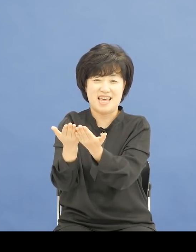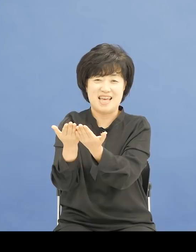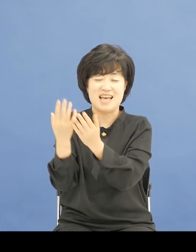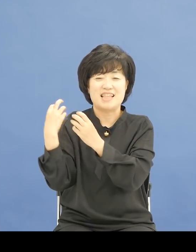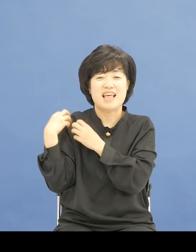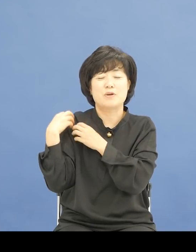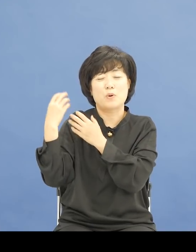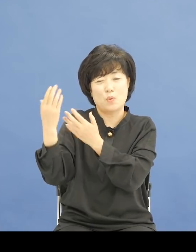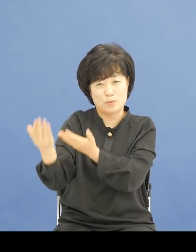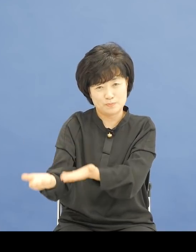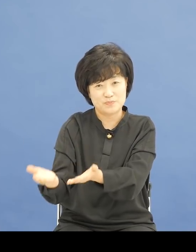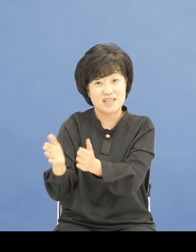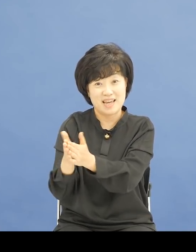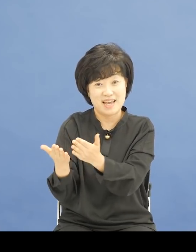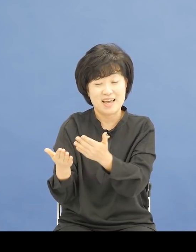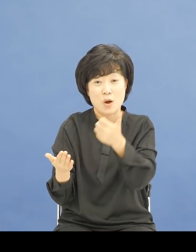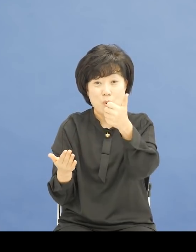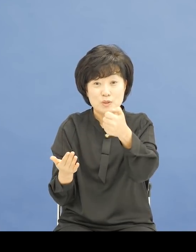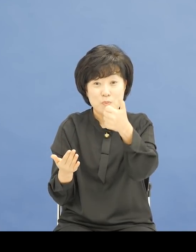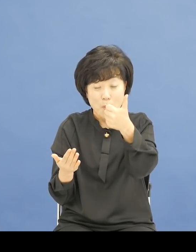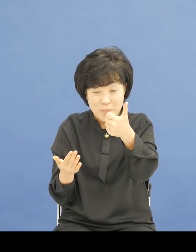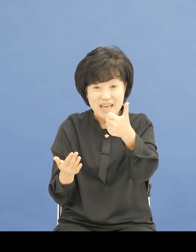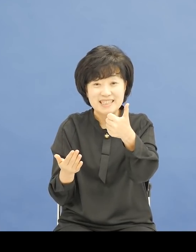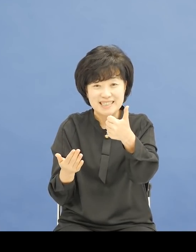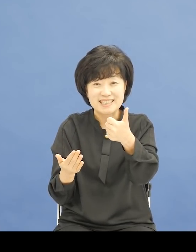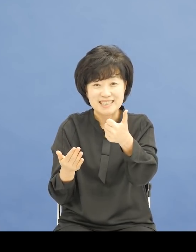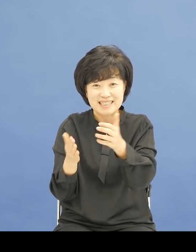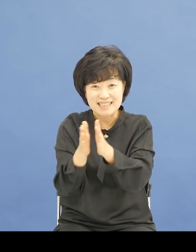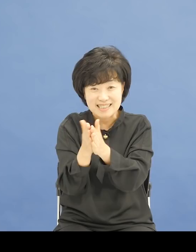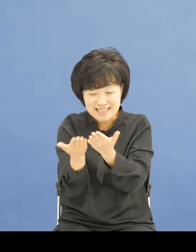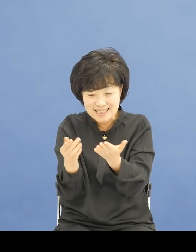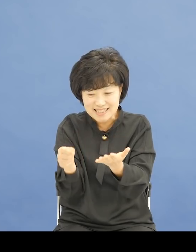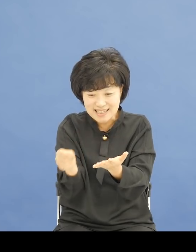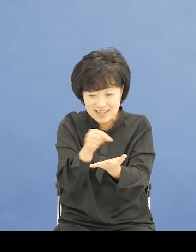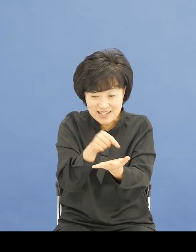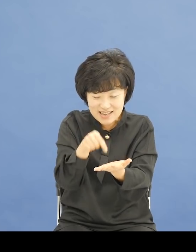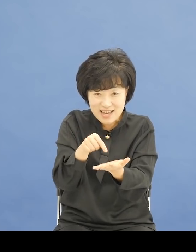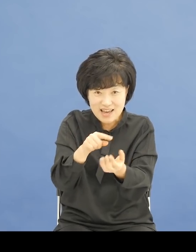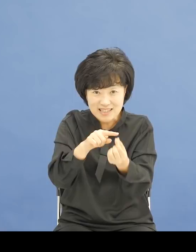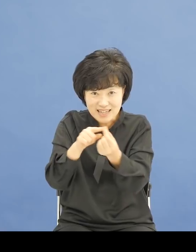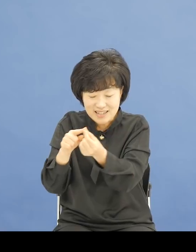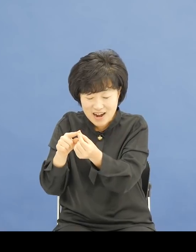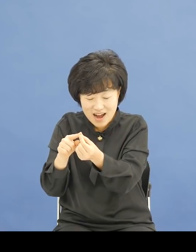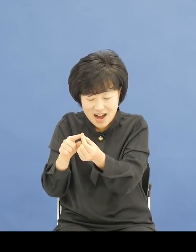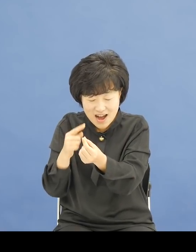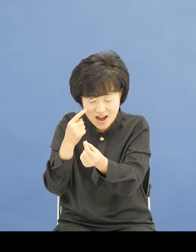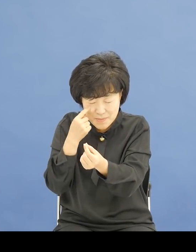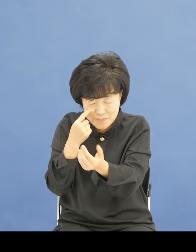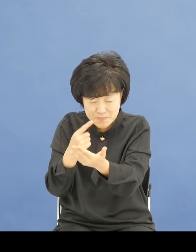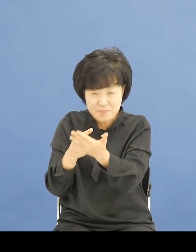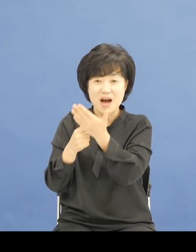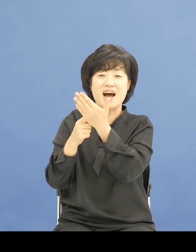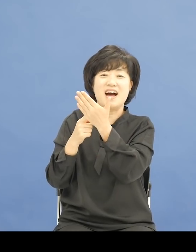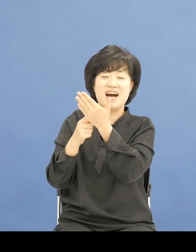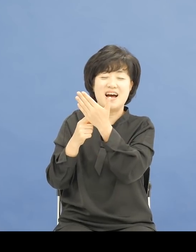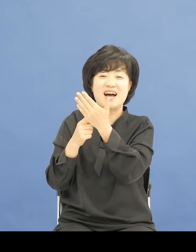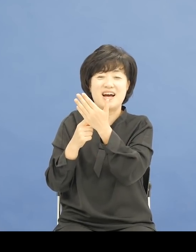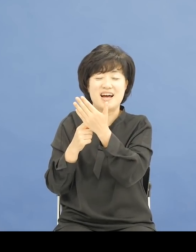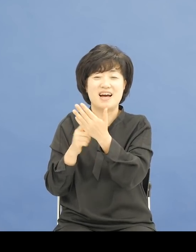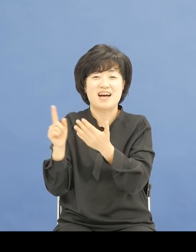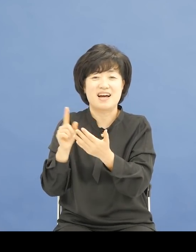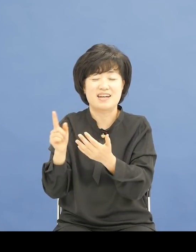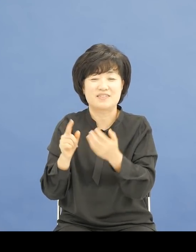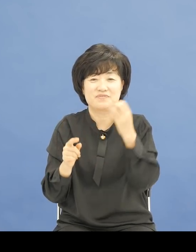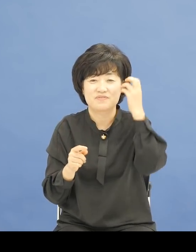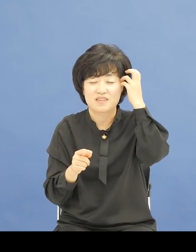당시에 베스트셀러였죠. 베스트셀러였죠. 55페이지의 한 문장이 갑자기 페이지도 생각이 나요. 네, 갑자기 네. 네, 장면이 탁